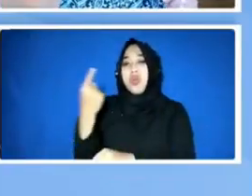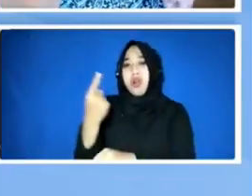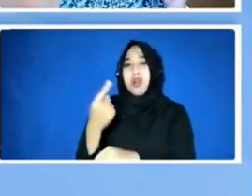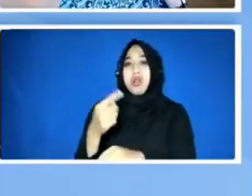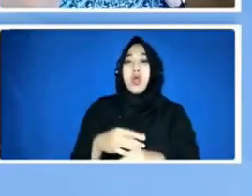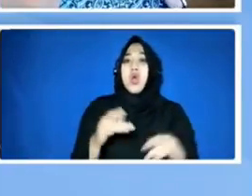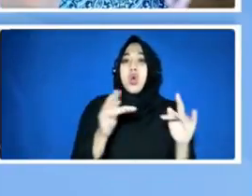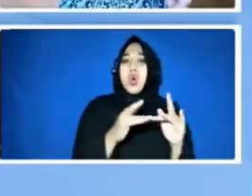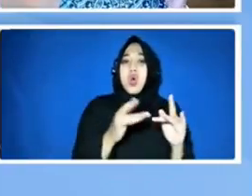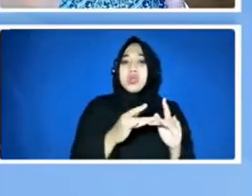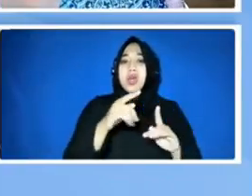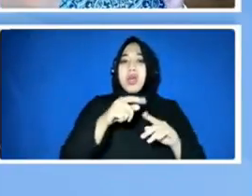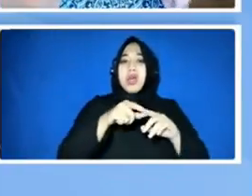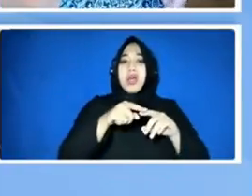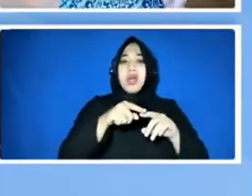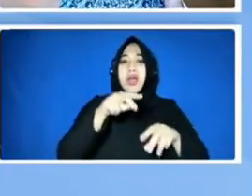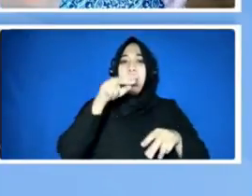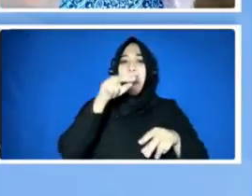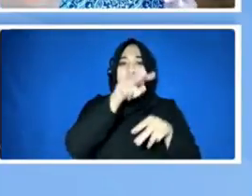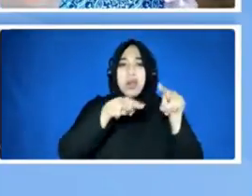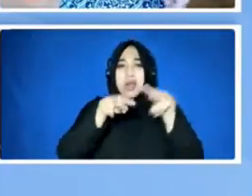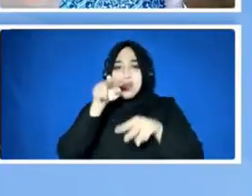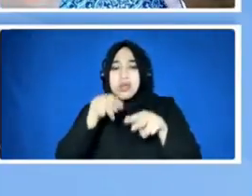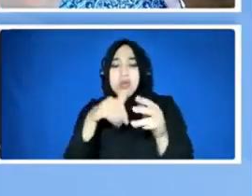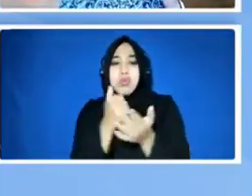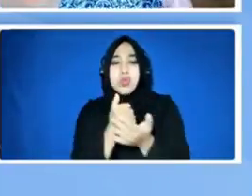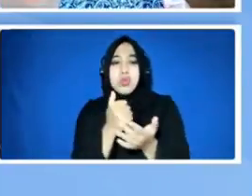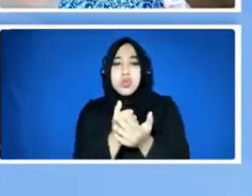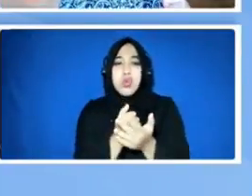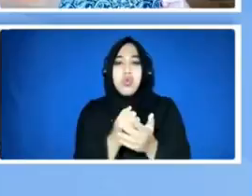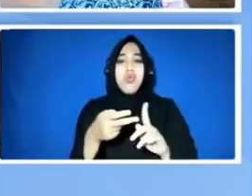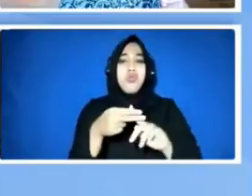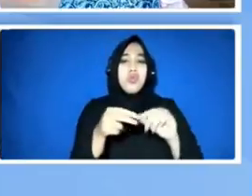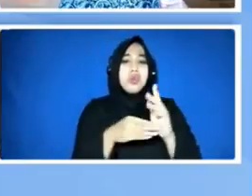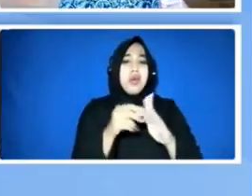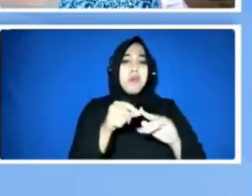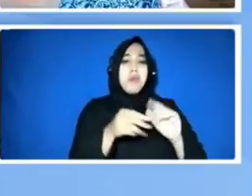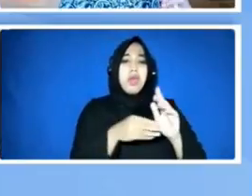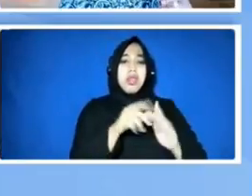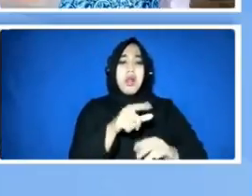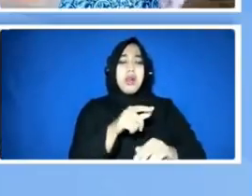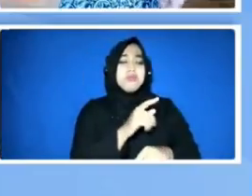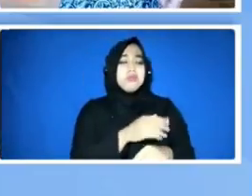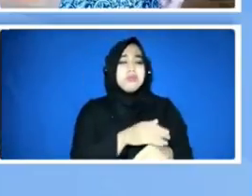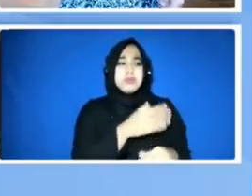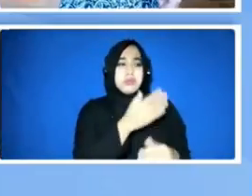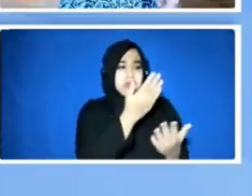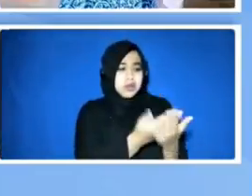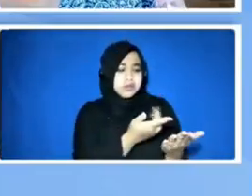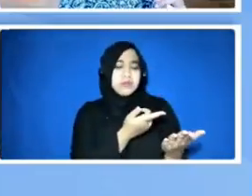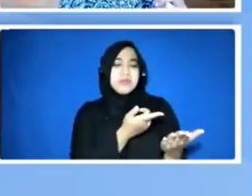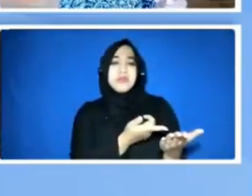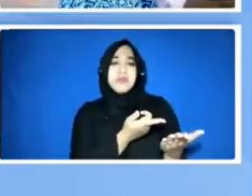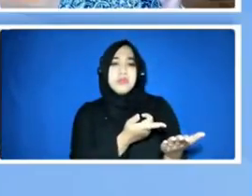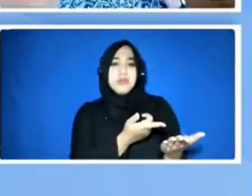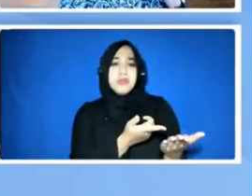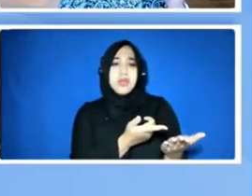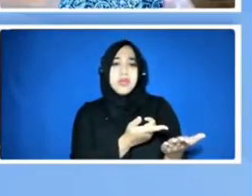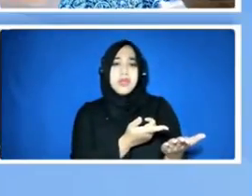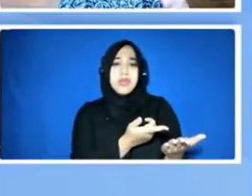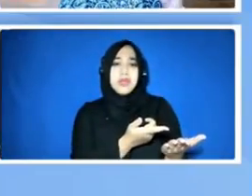tracing adalah sebuah instrumen yang sangat fundamental, karena kalau kita lihat pada kenyataannya setiap krisis